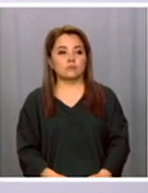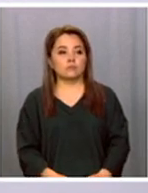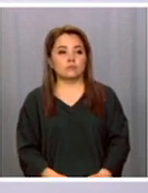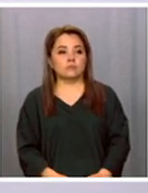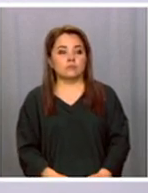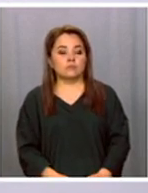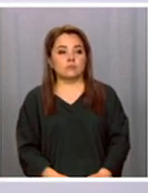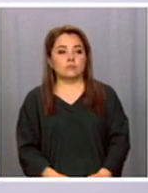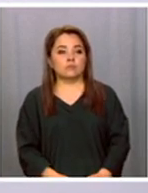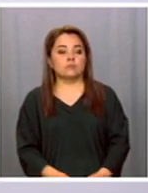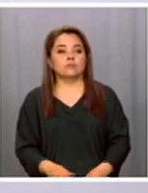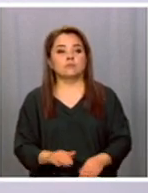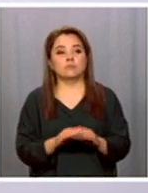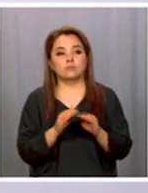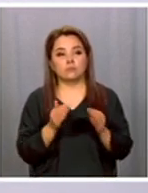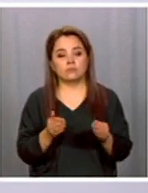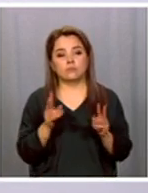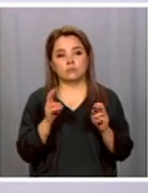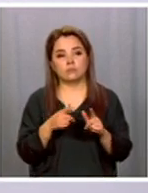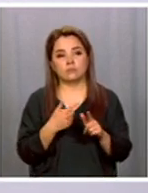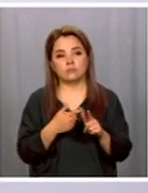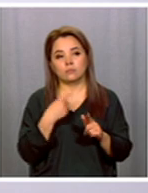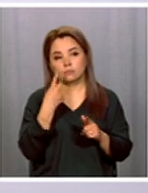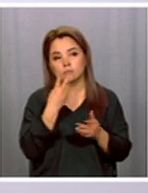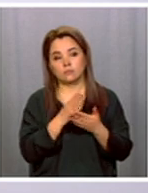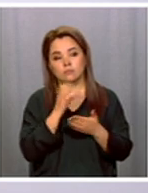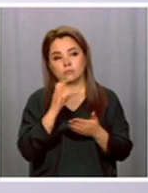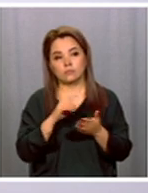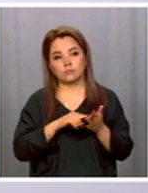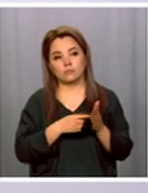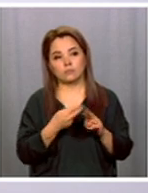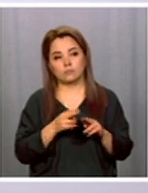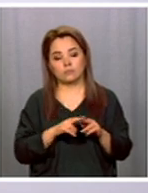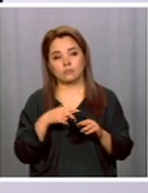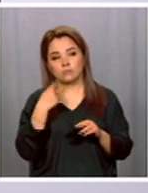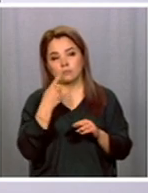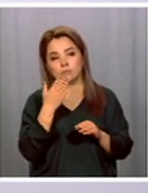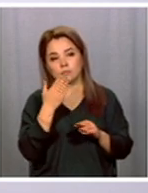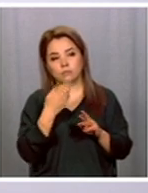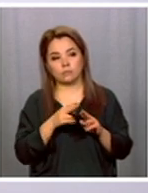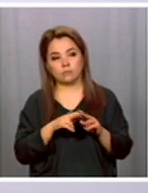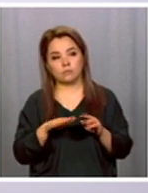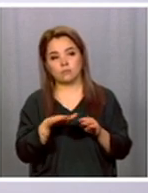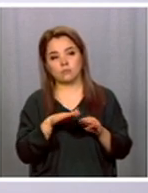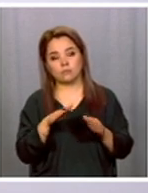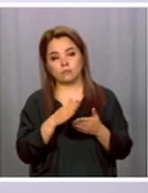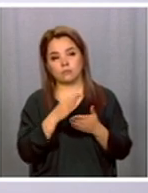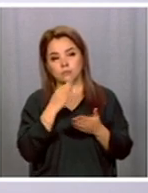болайық. Сфералық айна берілген, осының мына бір С деген нүктесі айнаның төбесі деп аталады екен.